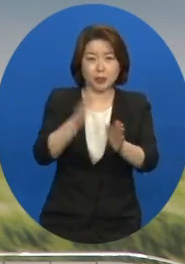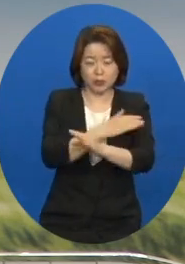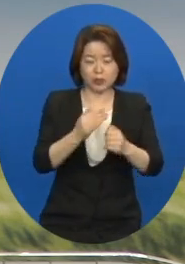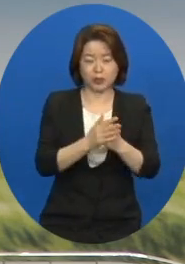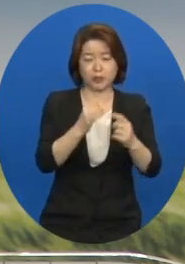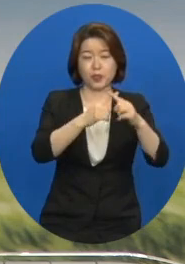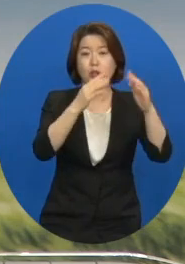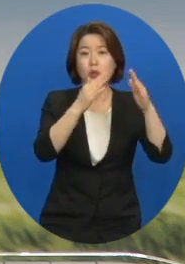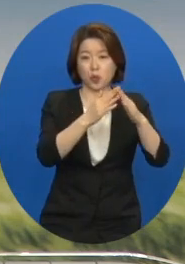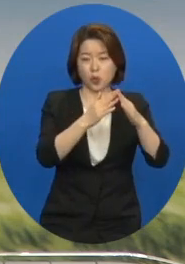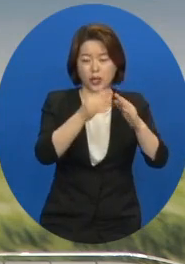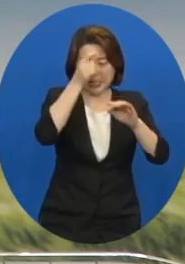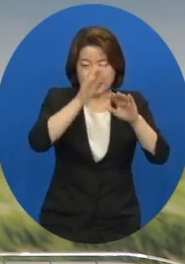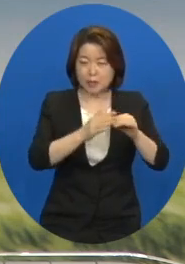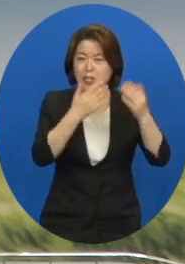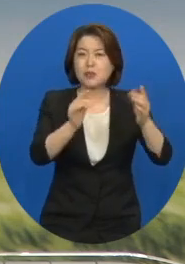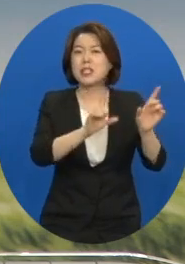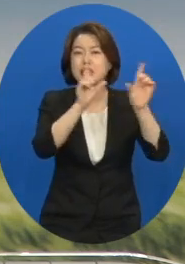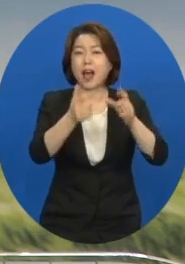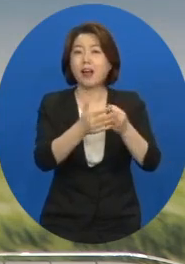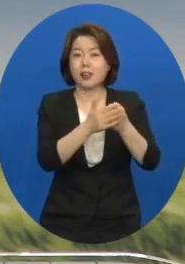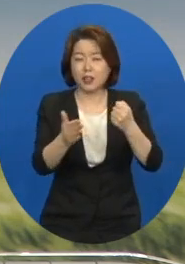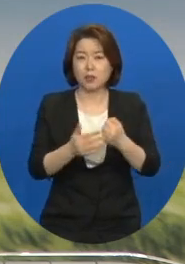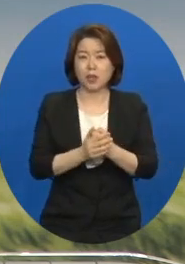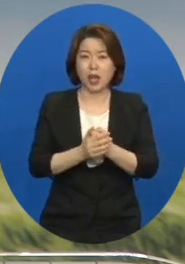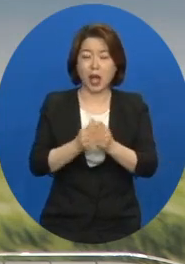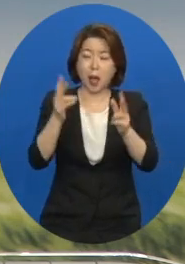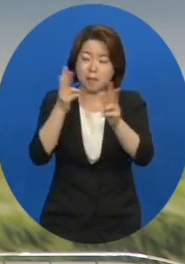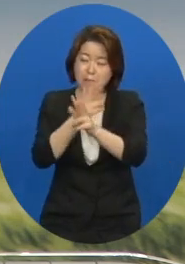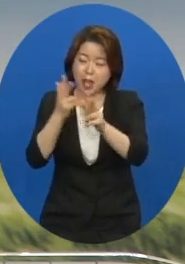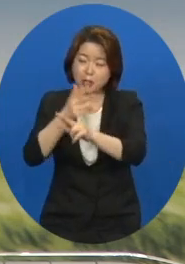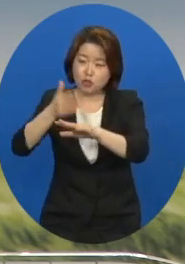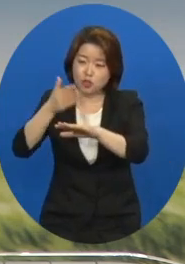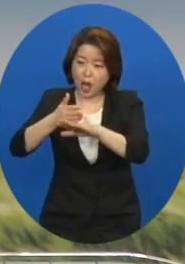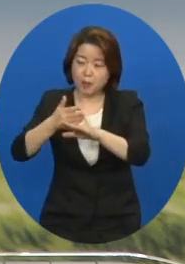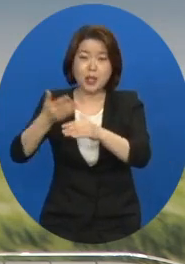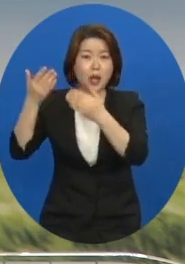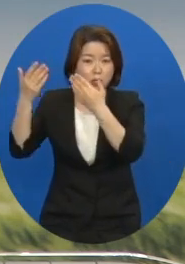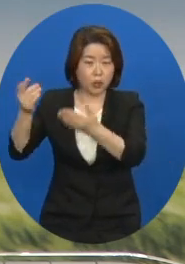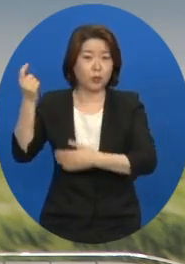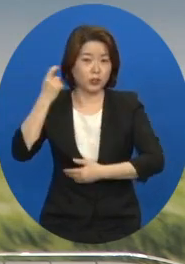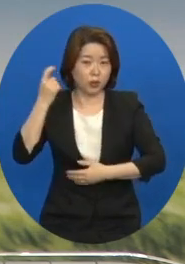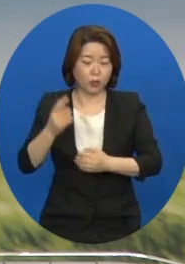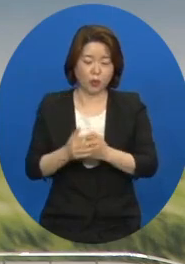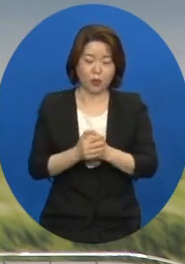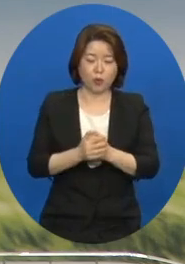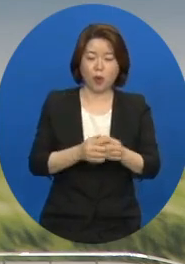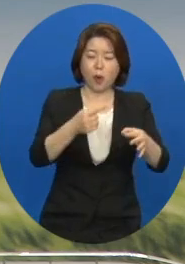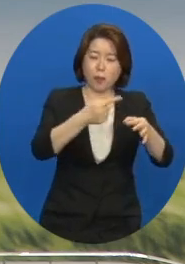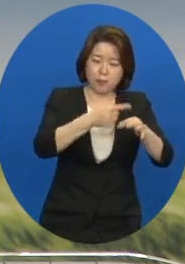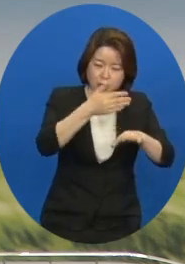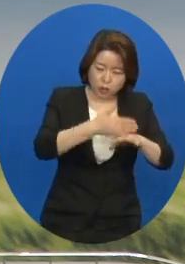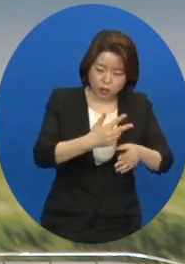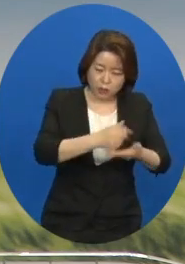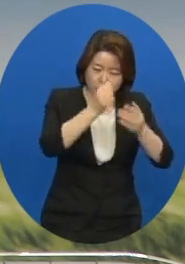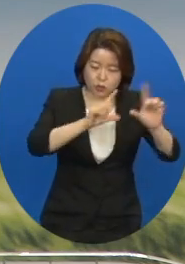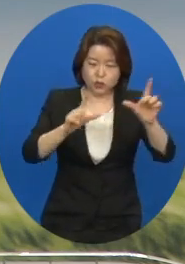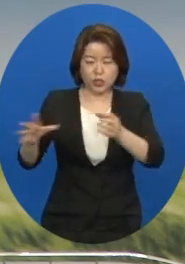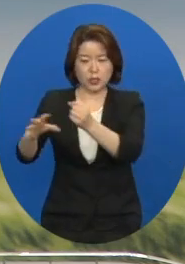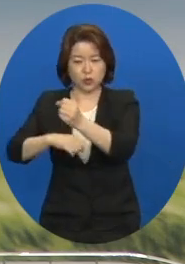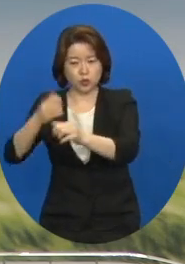교회에서 예배드리며 살았기 때문에 감사, 매주일이 감사라고 들었고, 또 맥주감사주일,